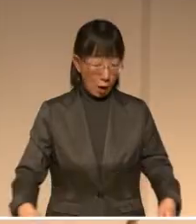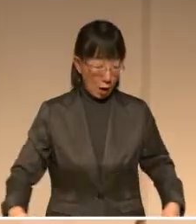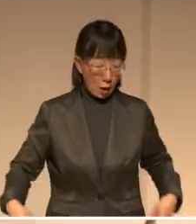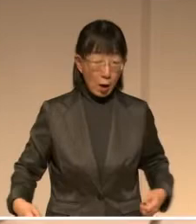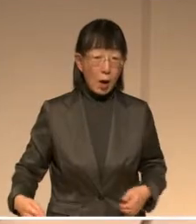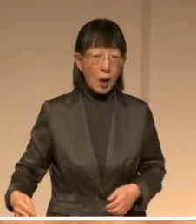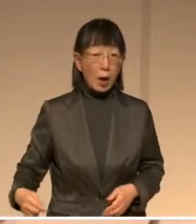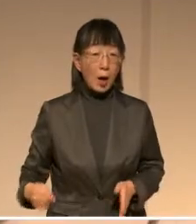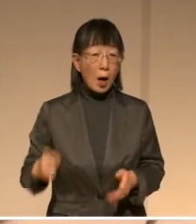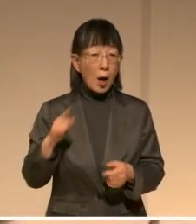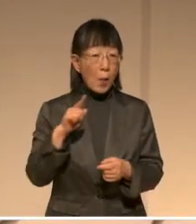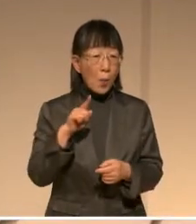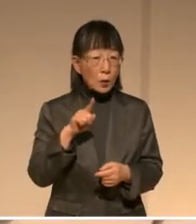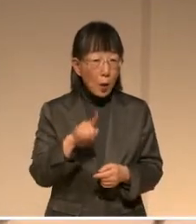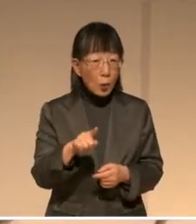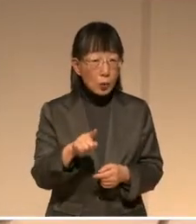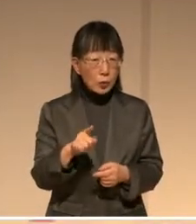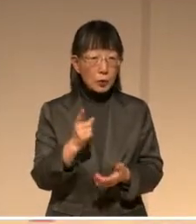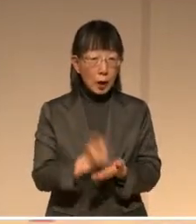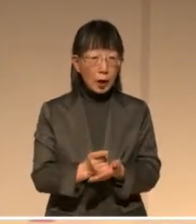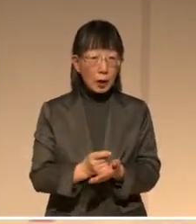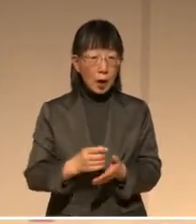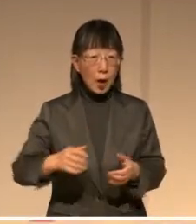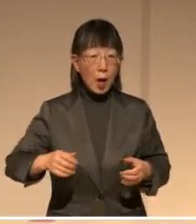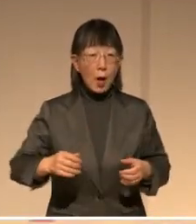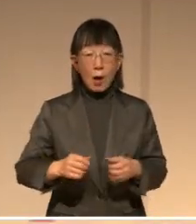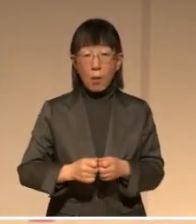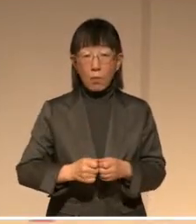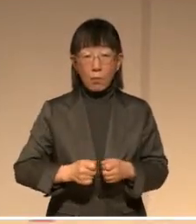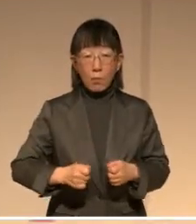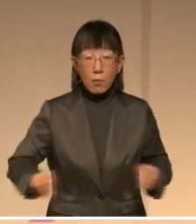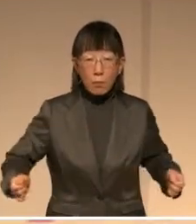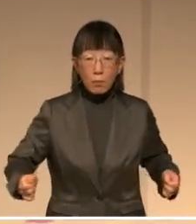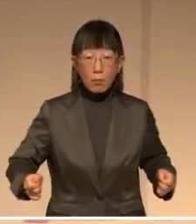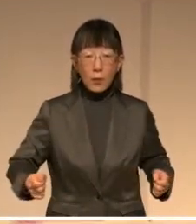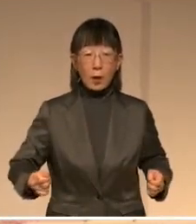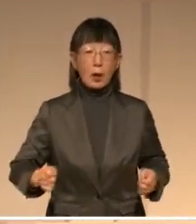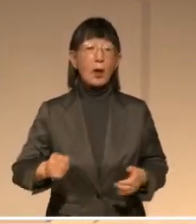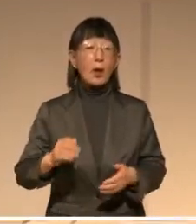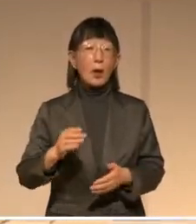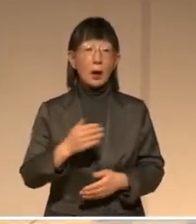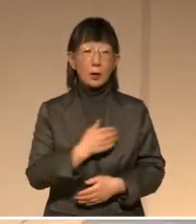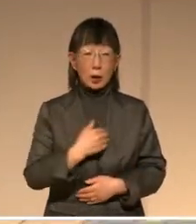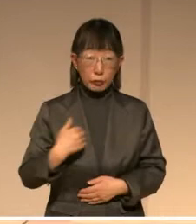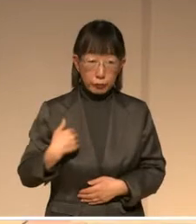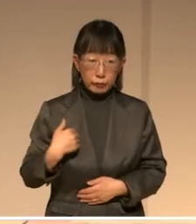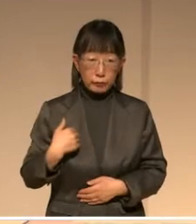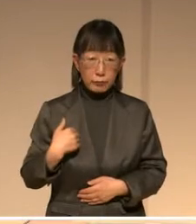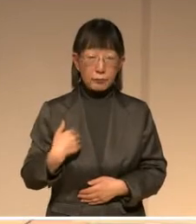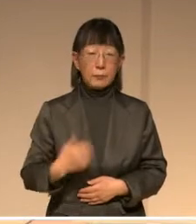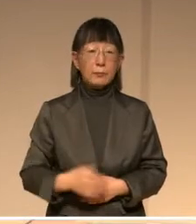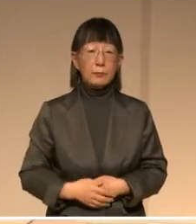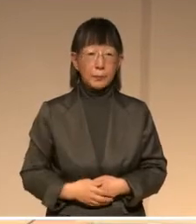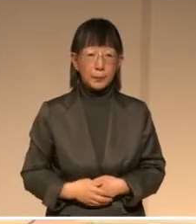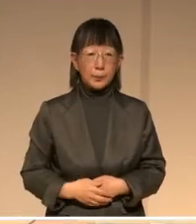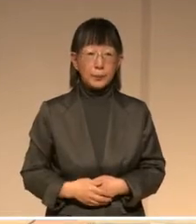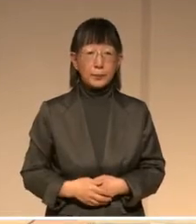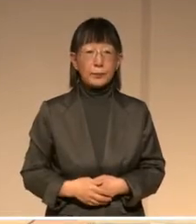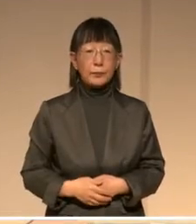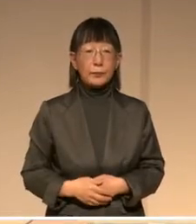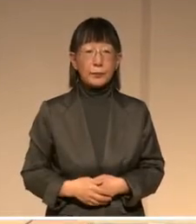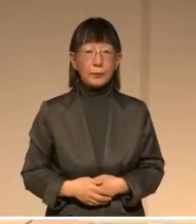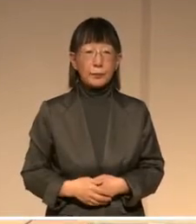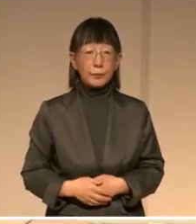ですけどパンクした時にちゃんと修理できるようにそうなってたりとかfizz にねそれ用の車椅子じゃないん